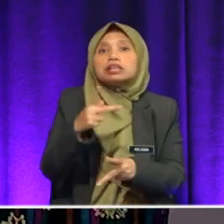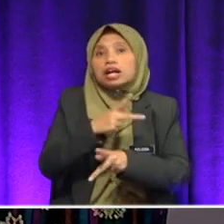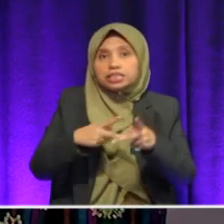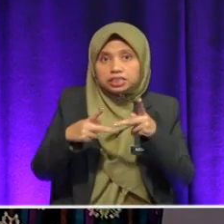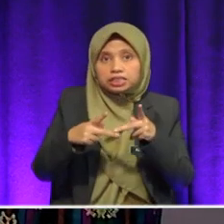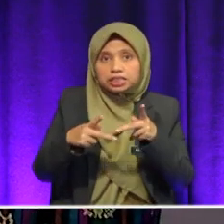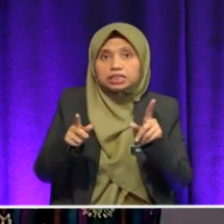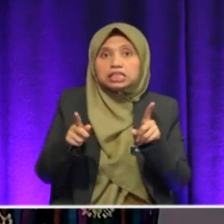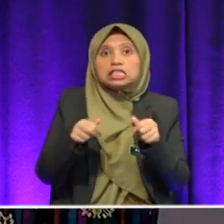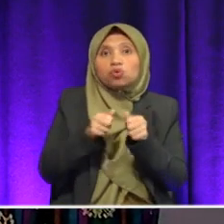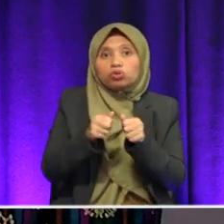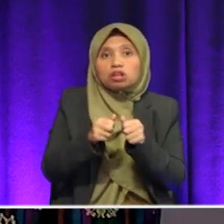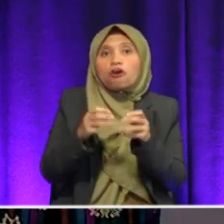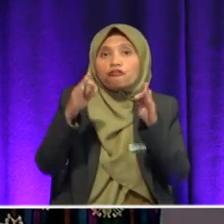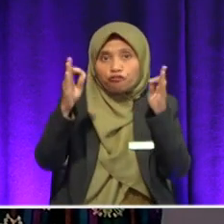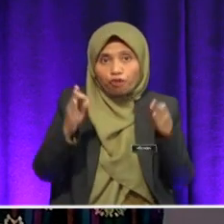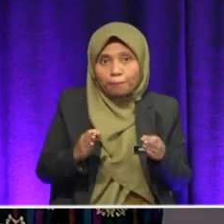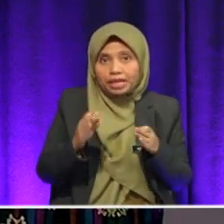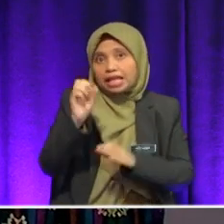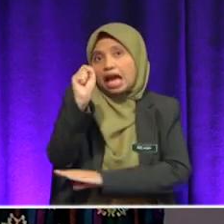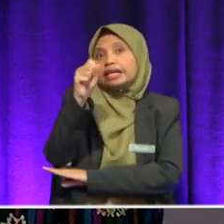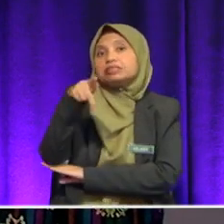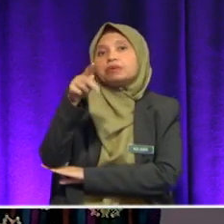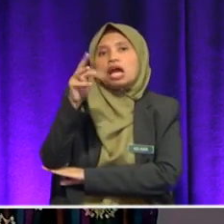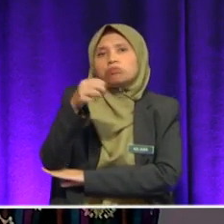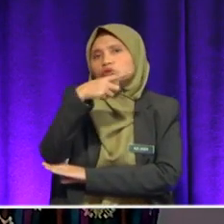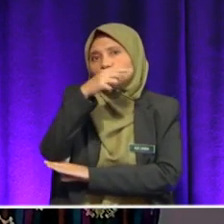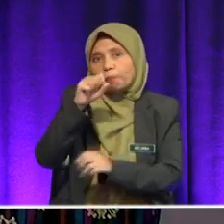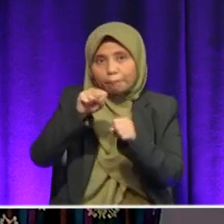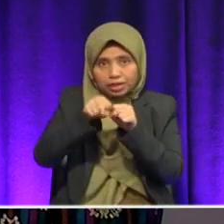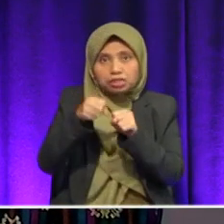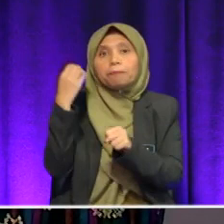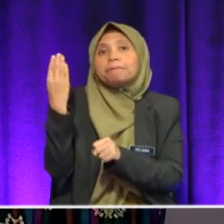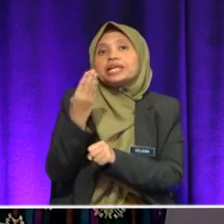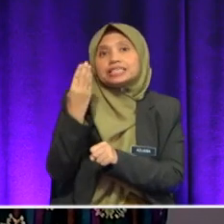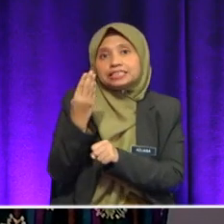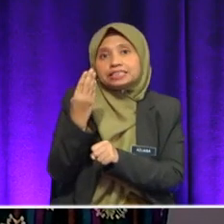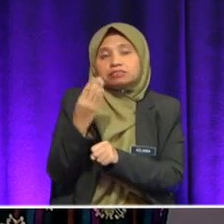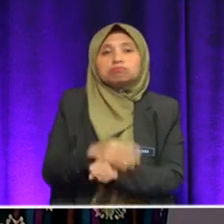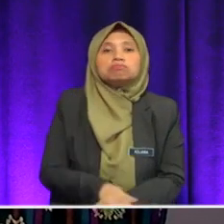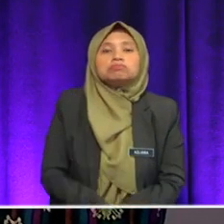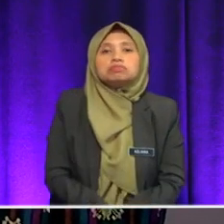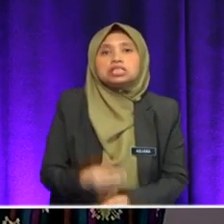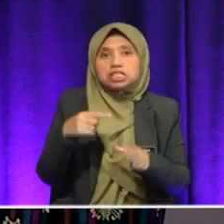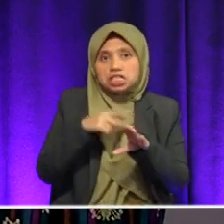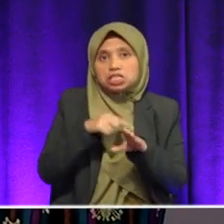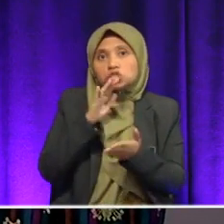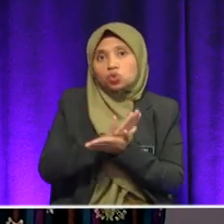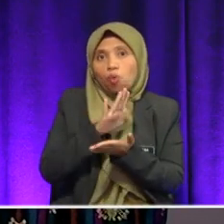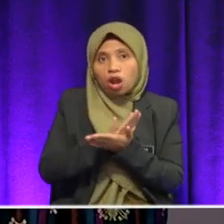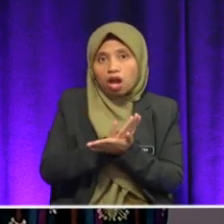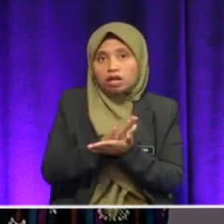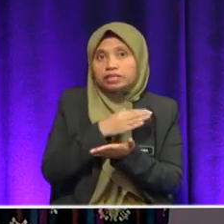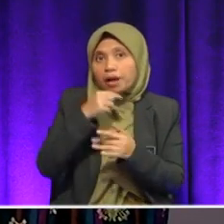dalam quick special nspm Spy memory sudah biasa dengan bentuk soal dan di sekolah dan